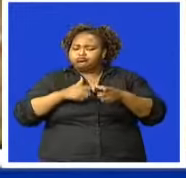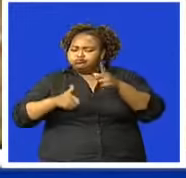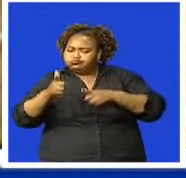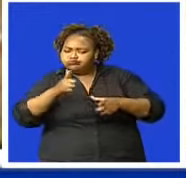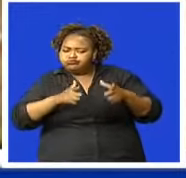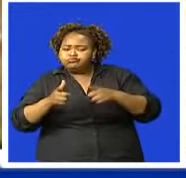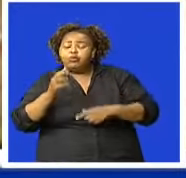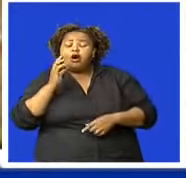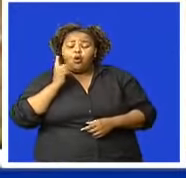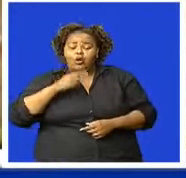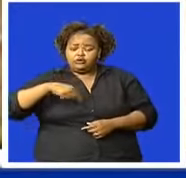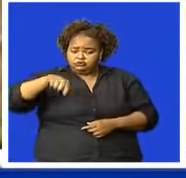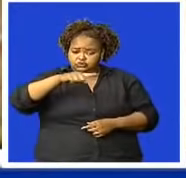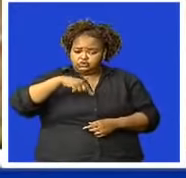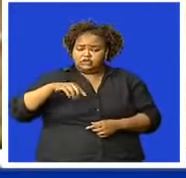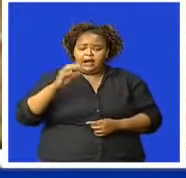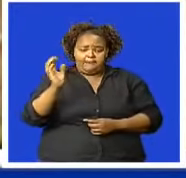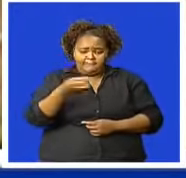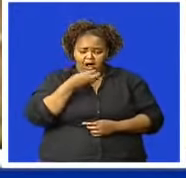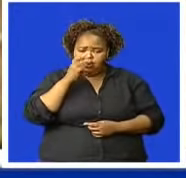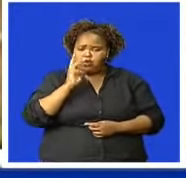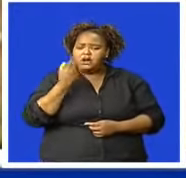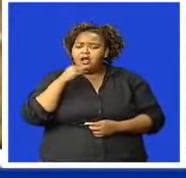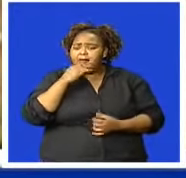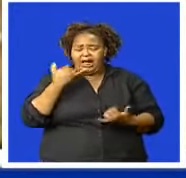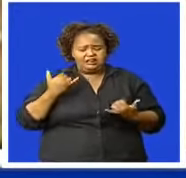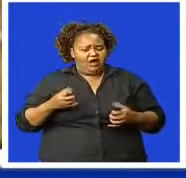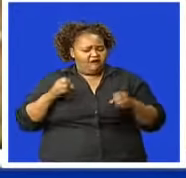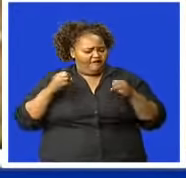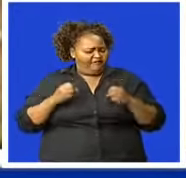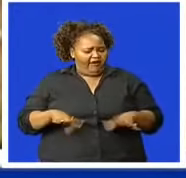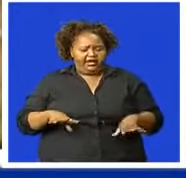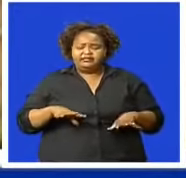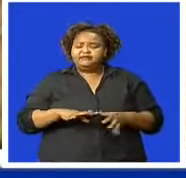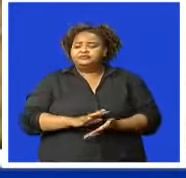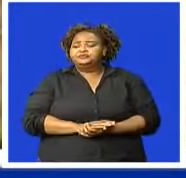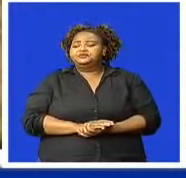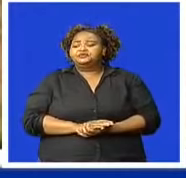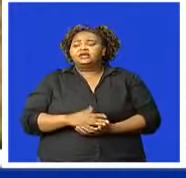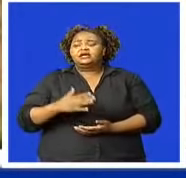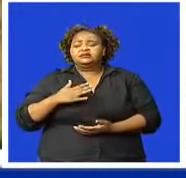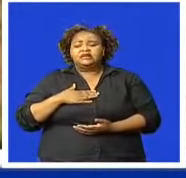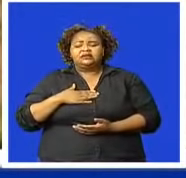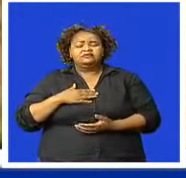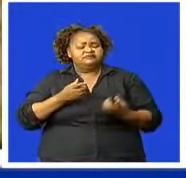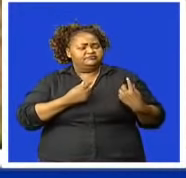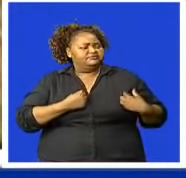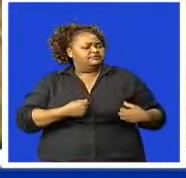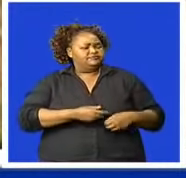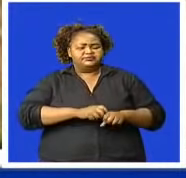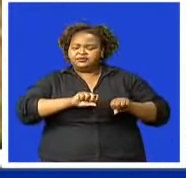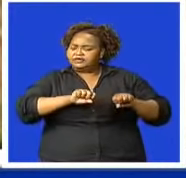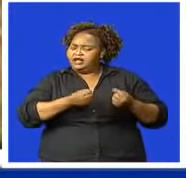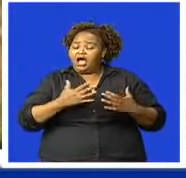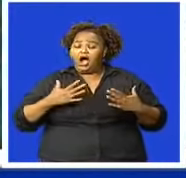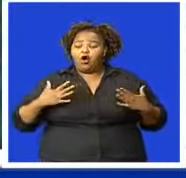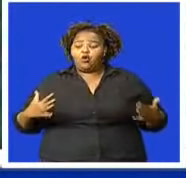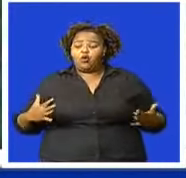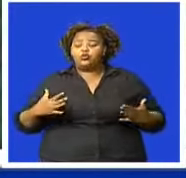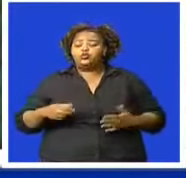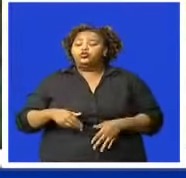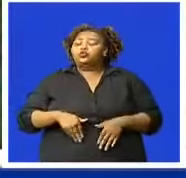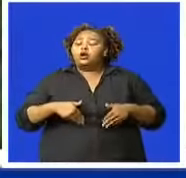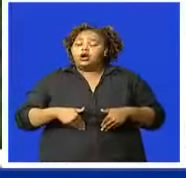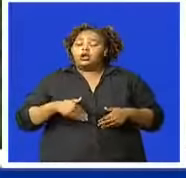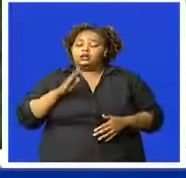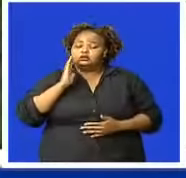sosiyajika ngakusasuyithole lapha sisehlwekile le nto lesibuhlungu kakhulu kithi siba sesigosisa sekahlase ebuseleni.